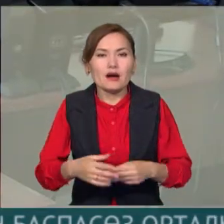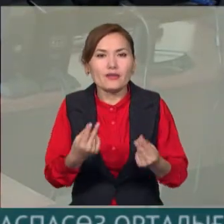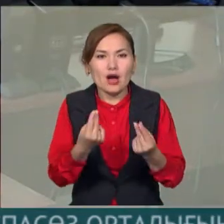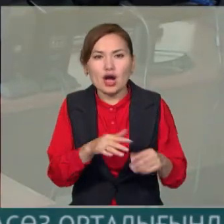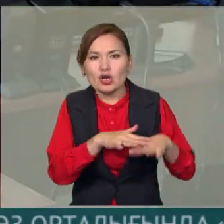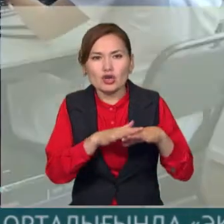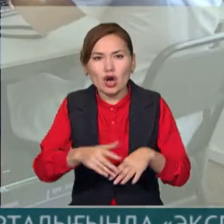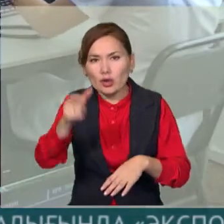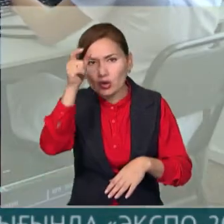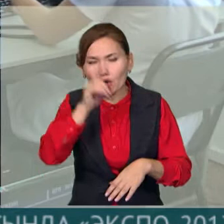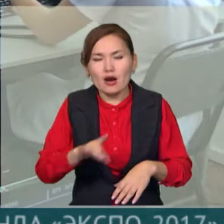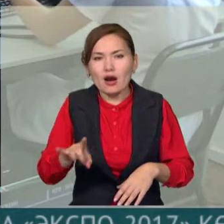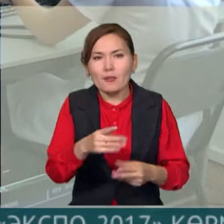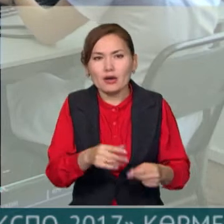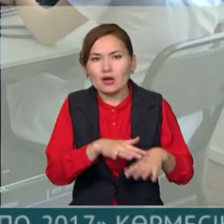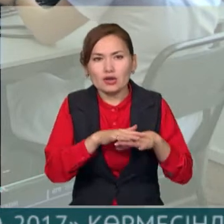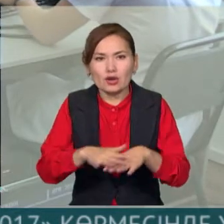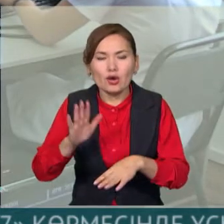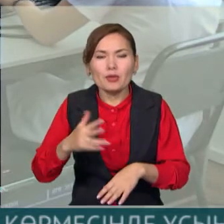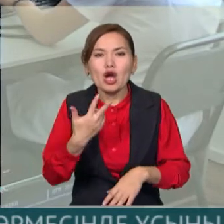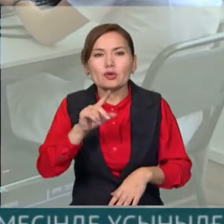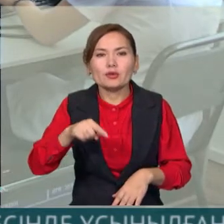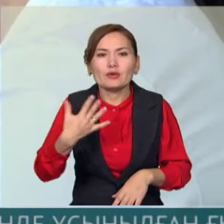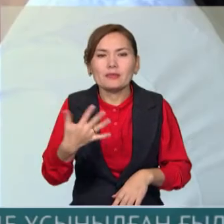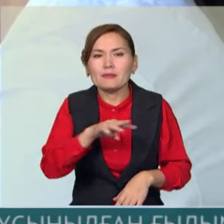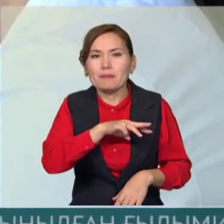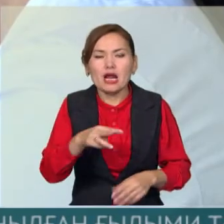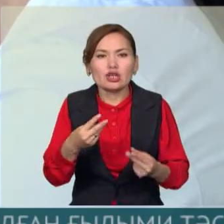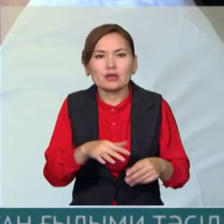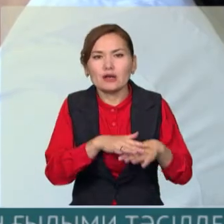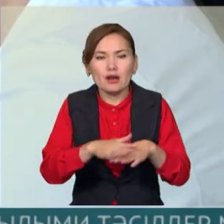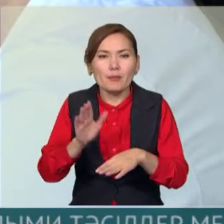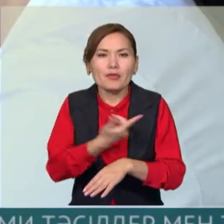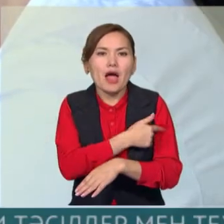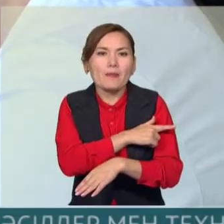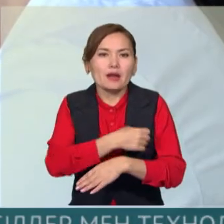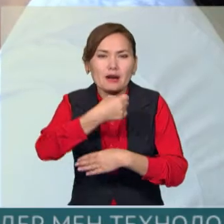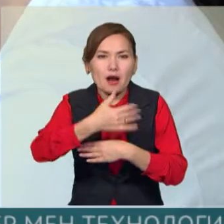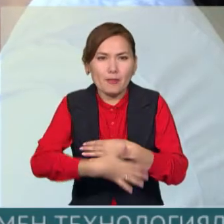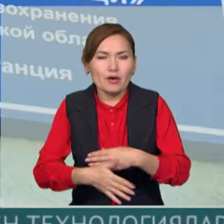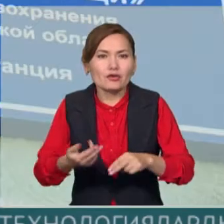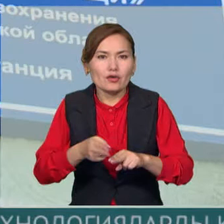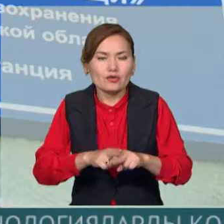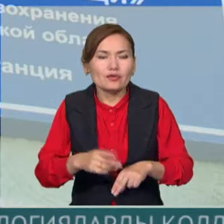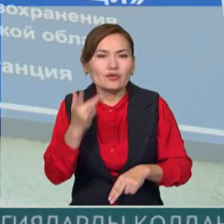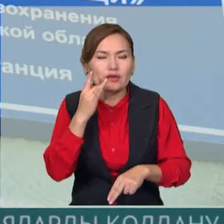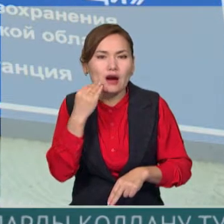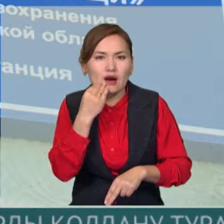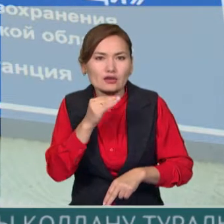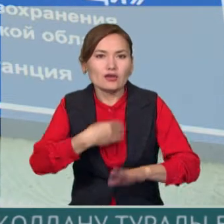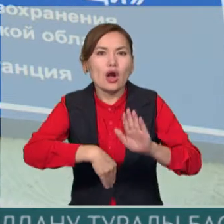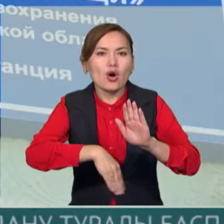сол уақыт ішінде 3,5 миллиард теңге инвестиция құяды. Сосын бұл медициналық мекеменің жұмысын әлемдік талапқа сай етіп, қайта құрып